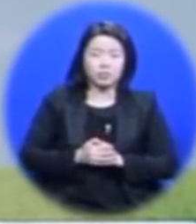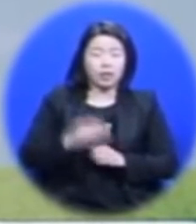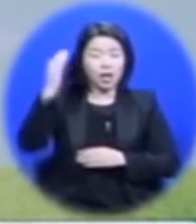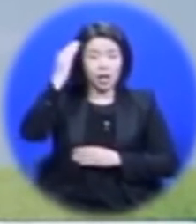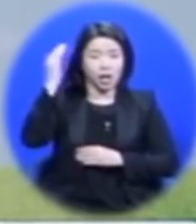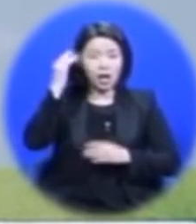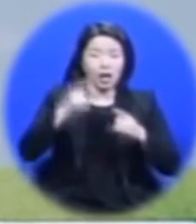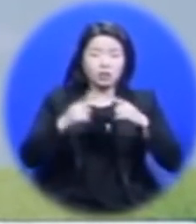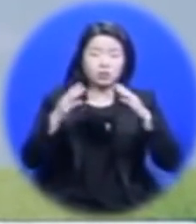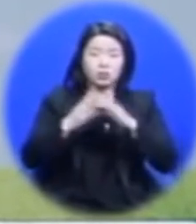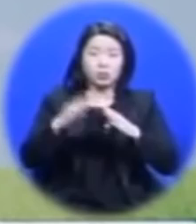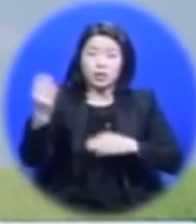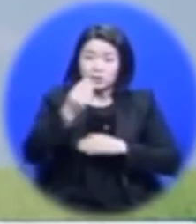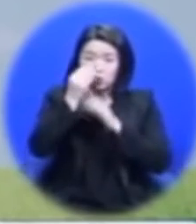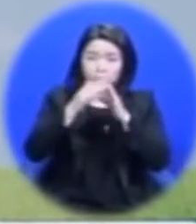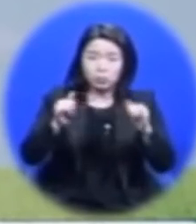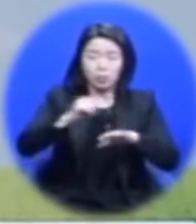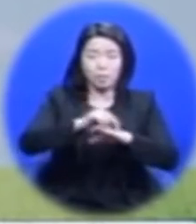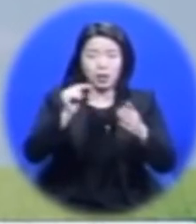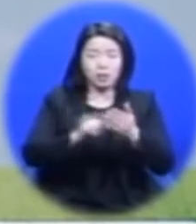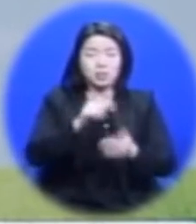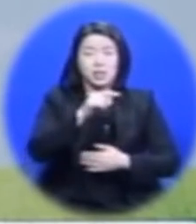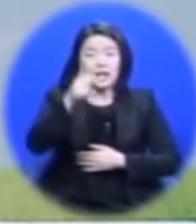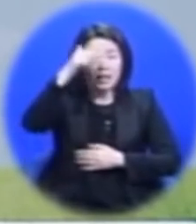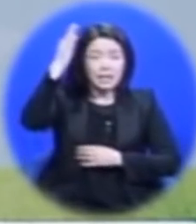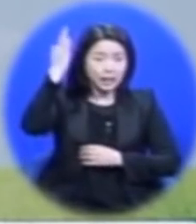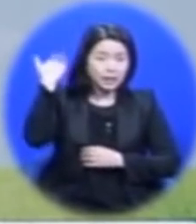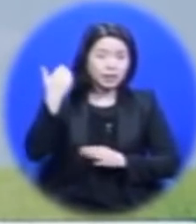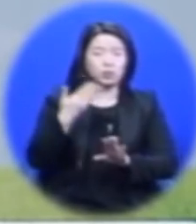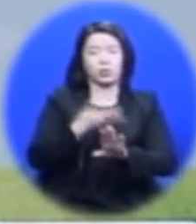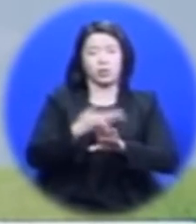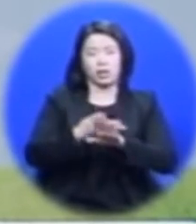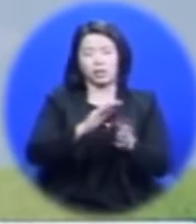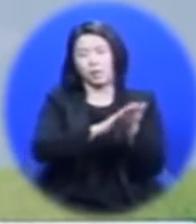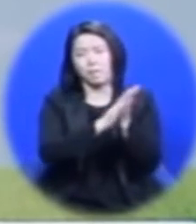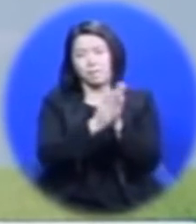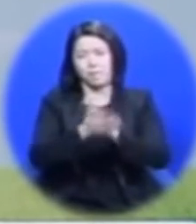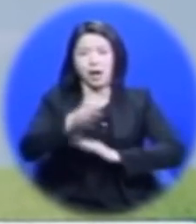한국교회 성도들의 마음이 이 당시와 달라진 거예요.